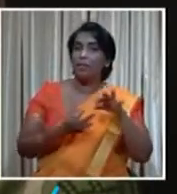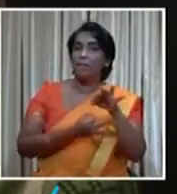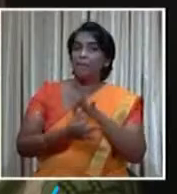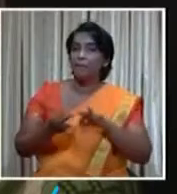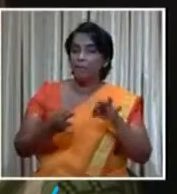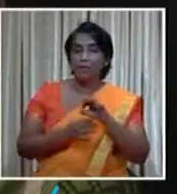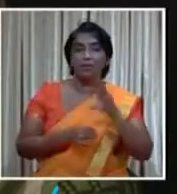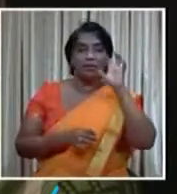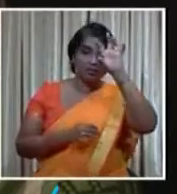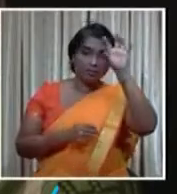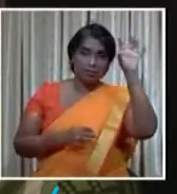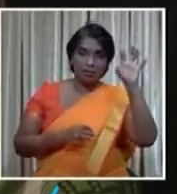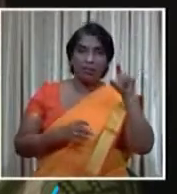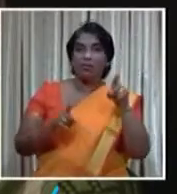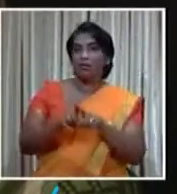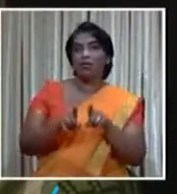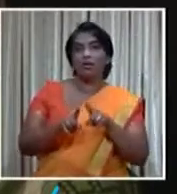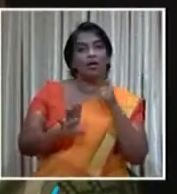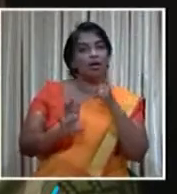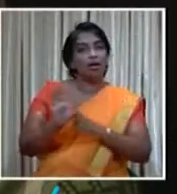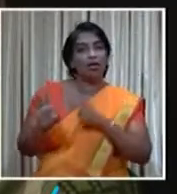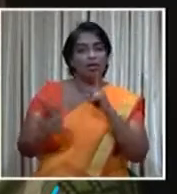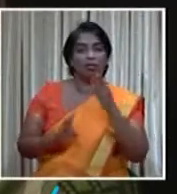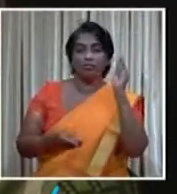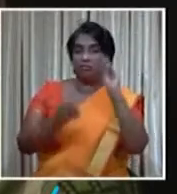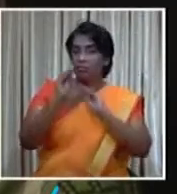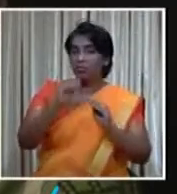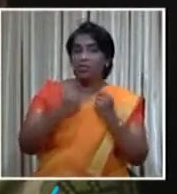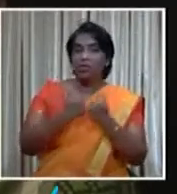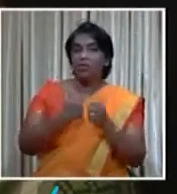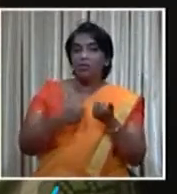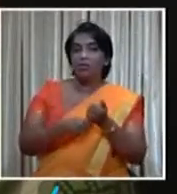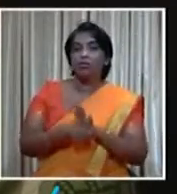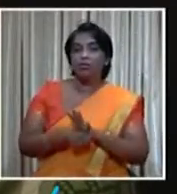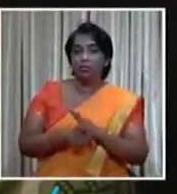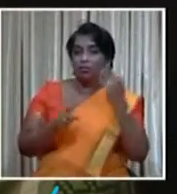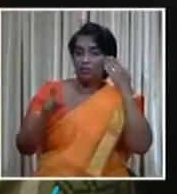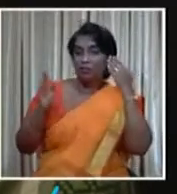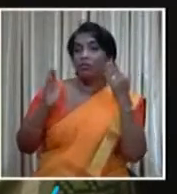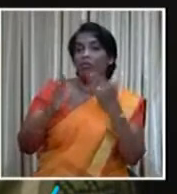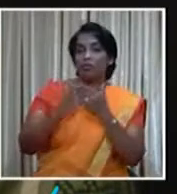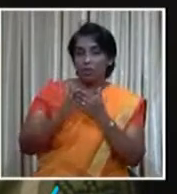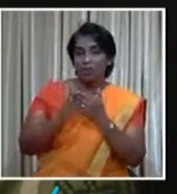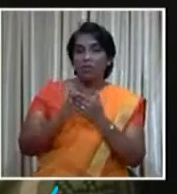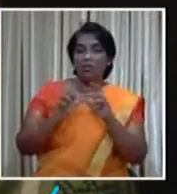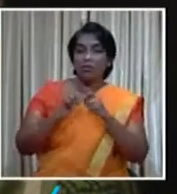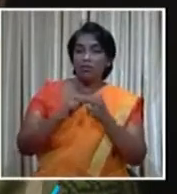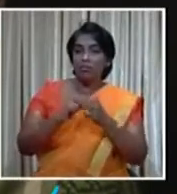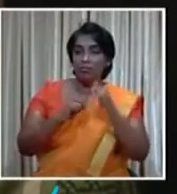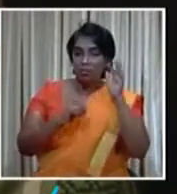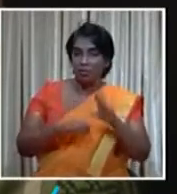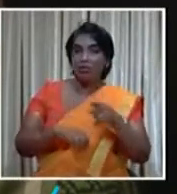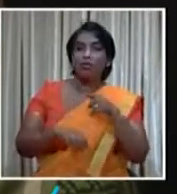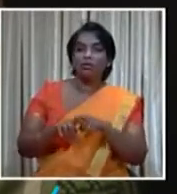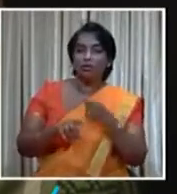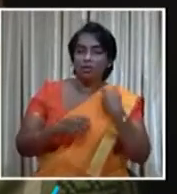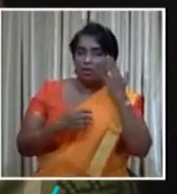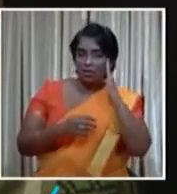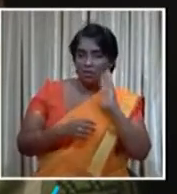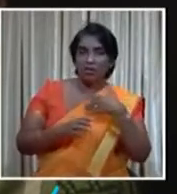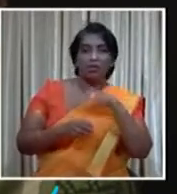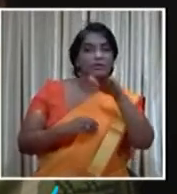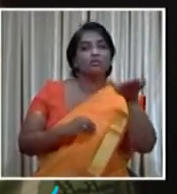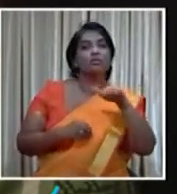ප්‍රජාතන්ත්‍රවාදී රාජ්‍යයන් මෙම වර්ෂයේ අයවැය සකස් කරන්නේ කොවිඩ් වසංගතය හේතුවෙන් හානියට පත් වූ ස්වකීය